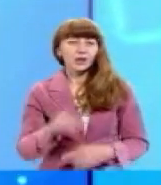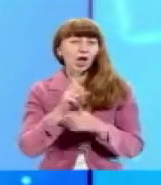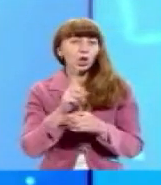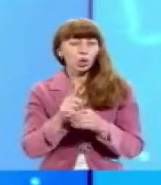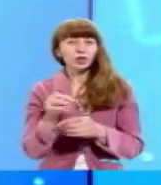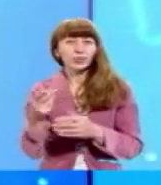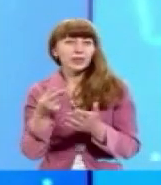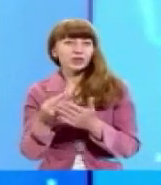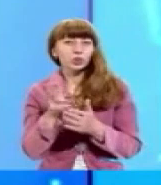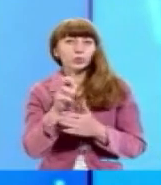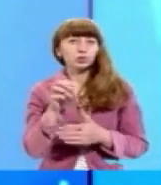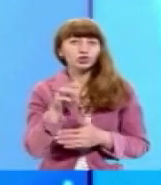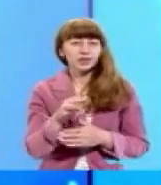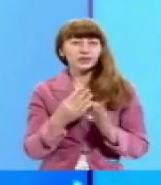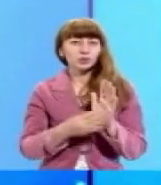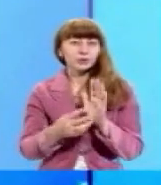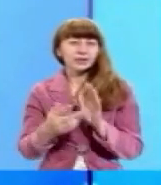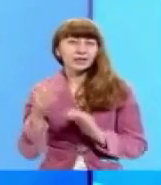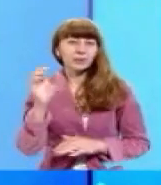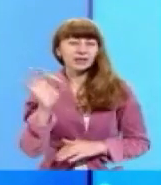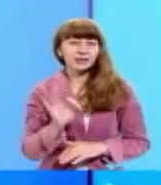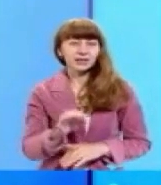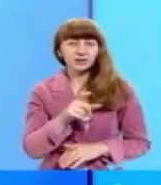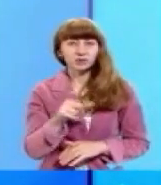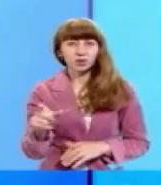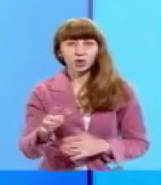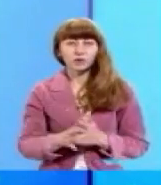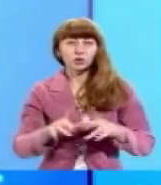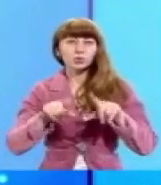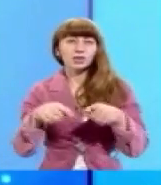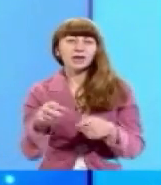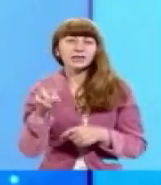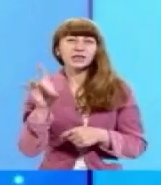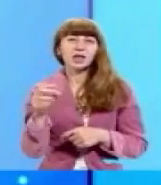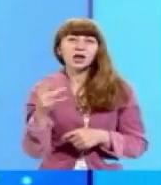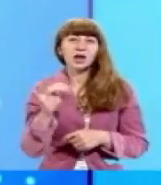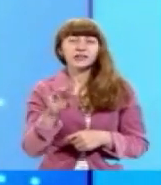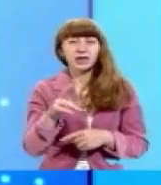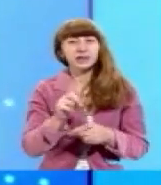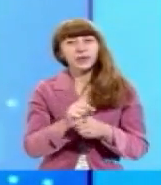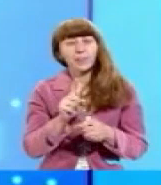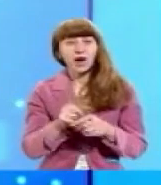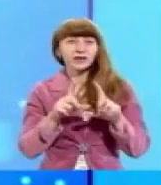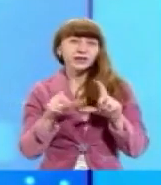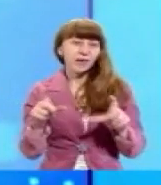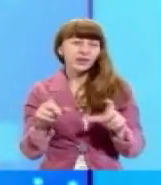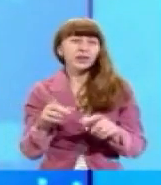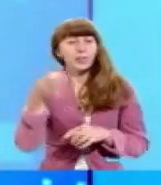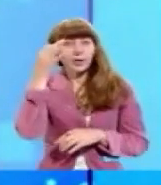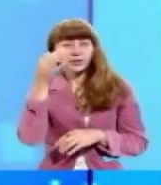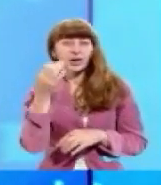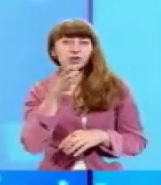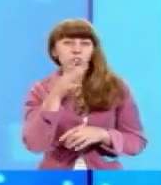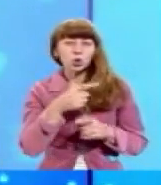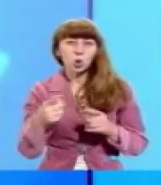Кірістер департаменті соңғы мерзім 15-ші қыркүйек екенін еске салады. Тұрғындар өздерінің кірісі бойынша электронды түрде есеп беруді осы